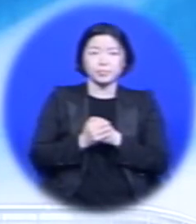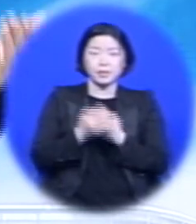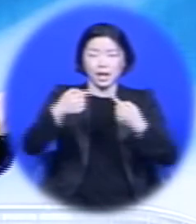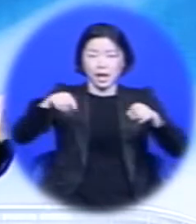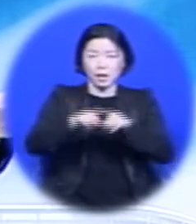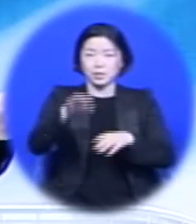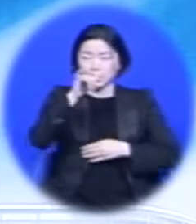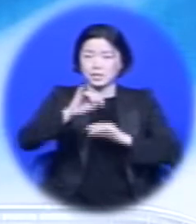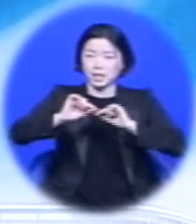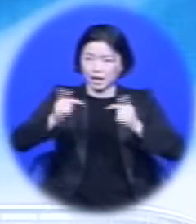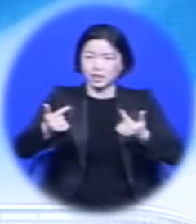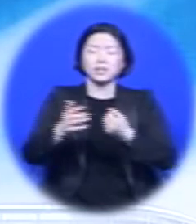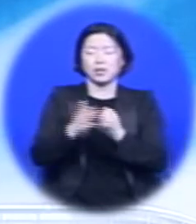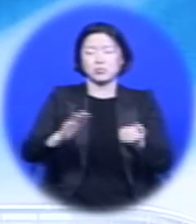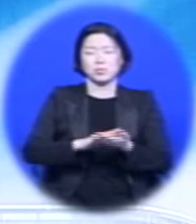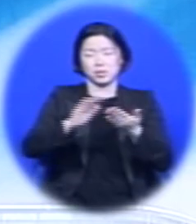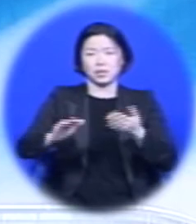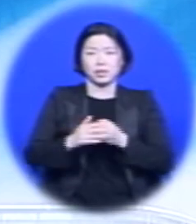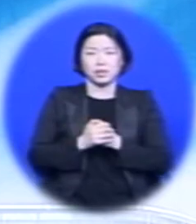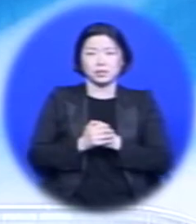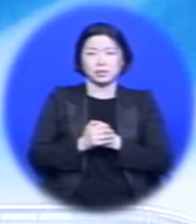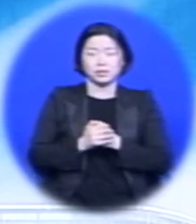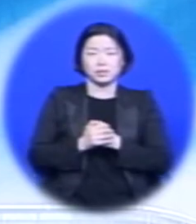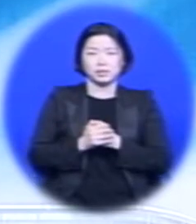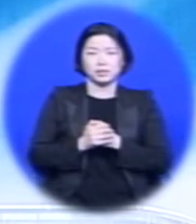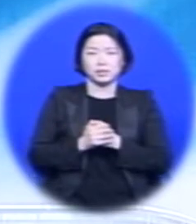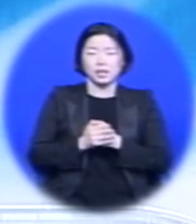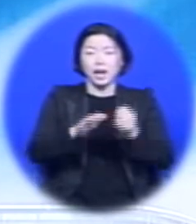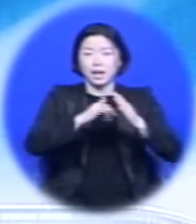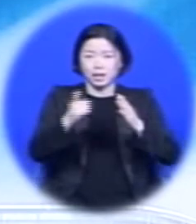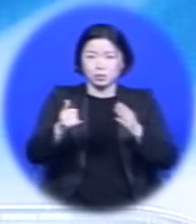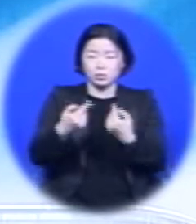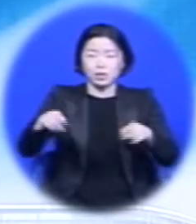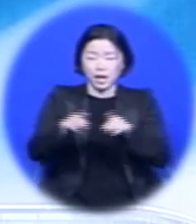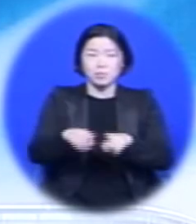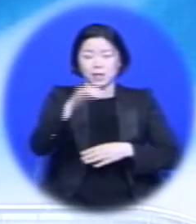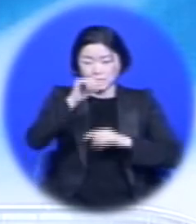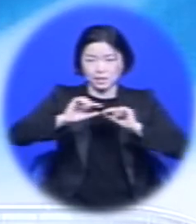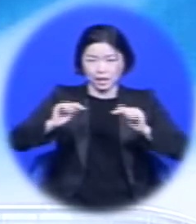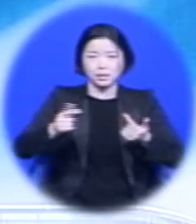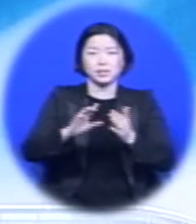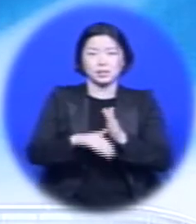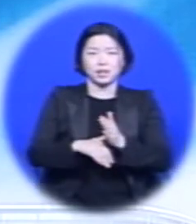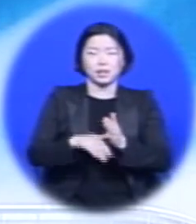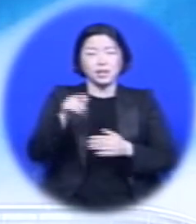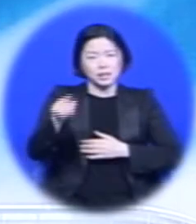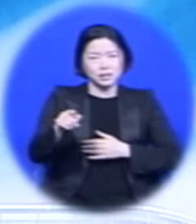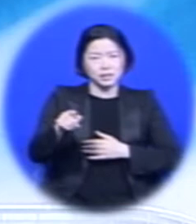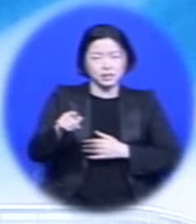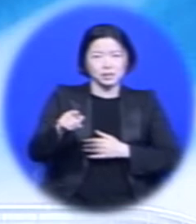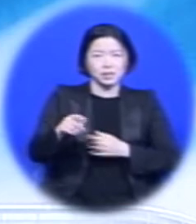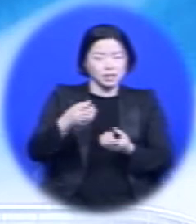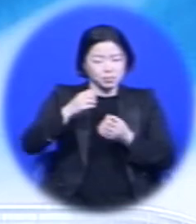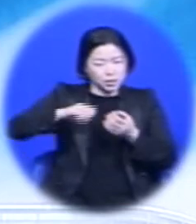함께 있지 않는 것 때문인 거예요. 함께 있지 않는. 가족은 함께 있지 않을 때 그 상실감이